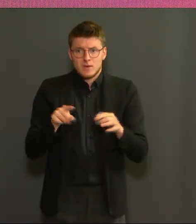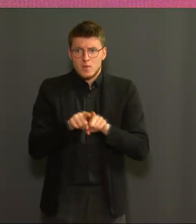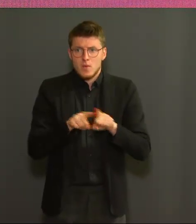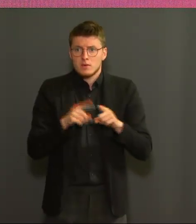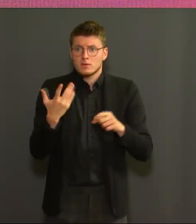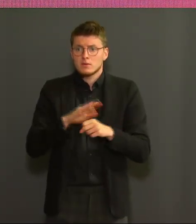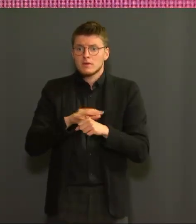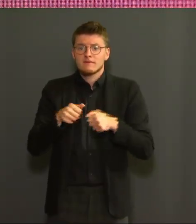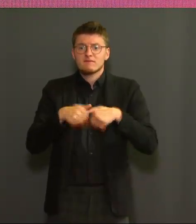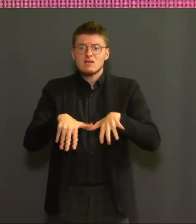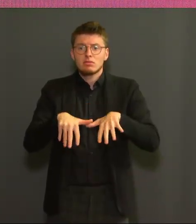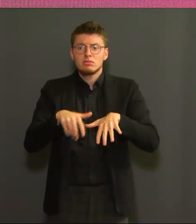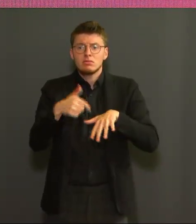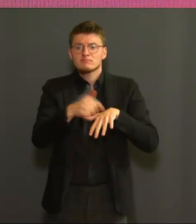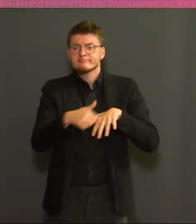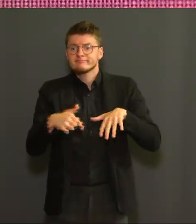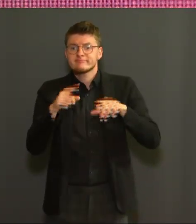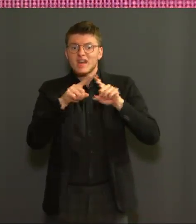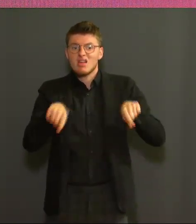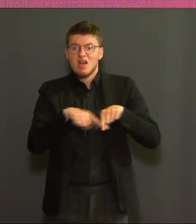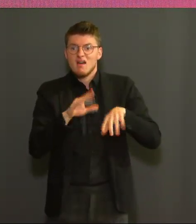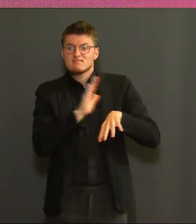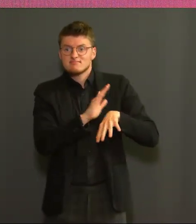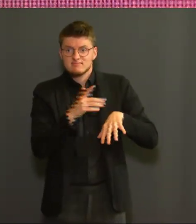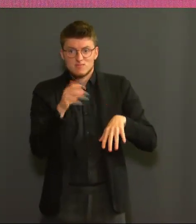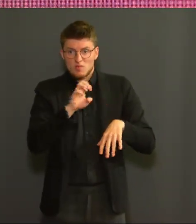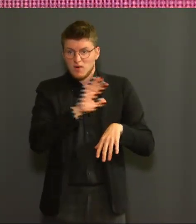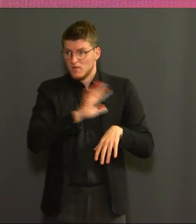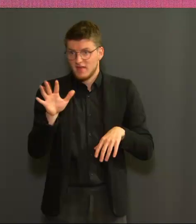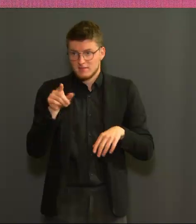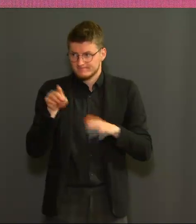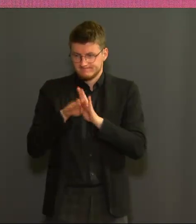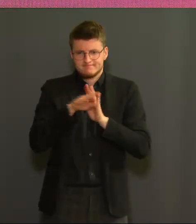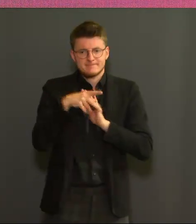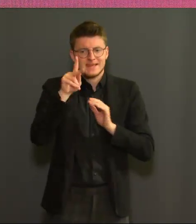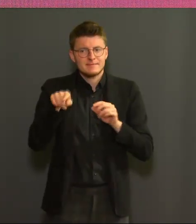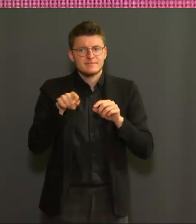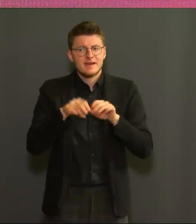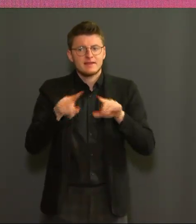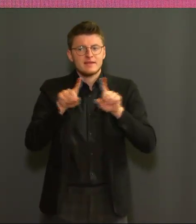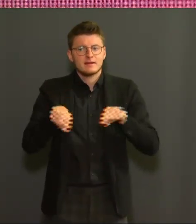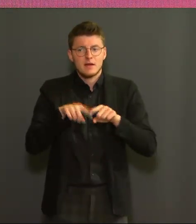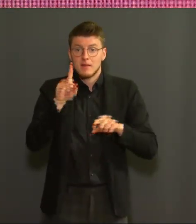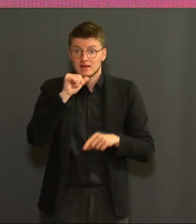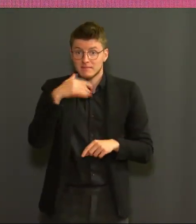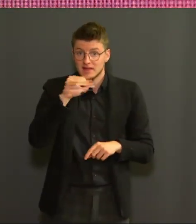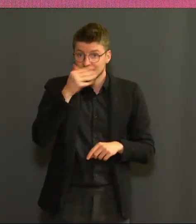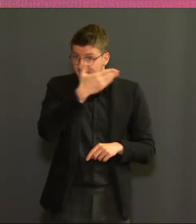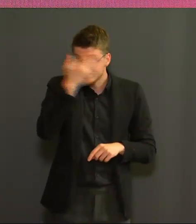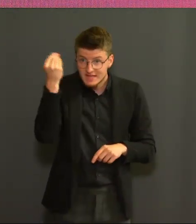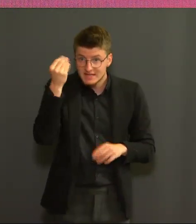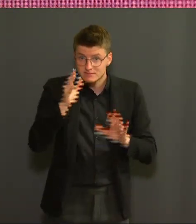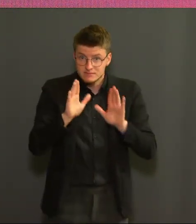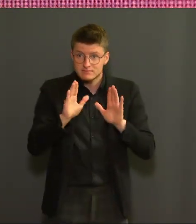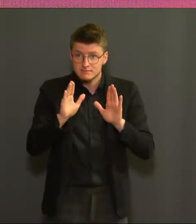om in te schatten hoe groot de bijdrage daarvan is. We mogen niet vergeten dat de epidemische curve dat die beïnvloed wordt door